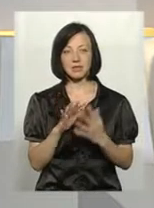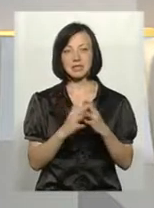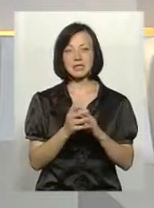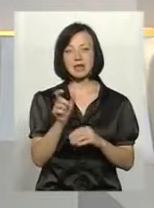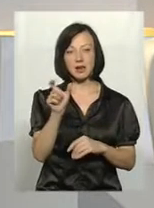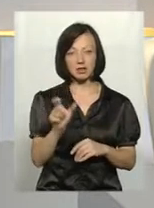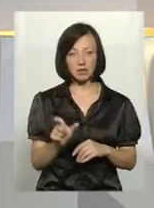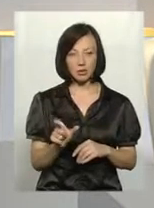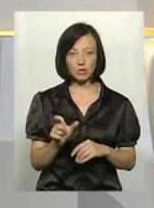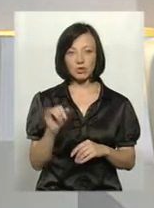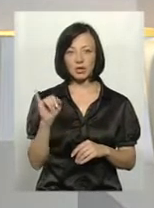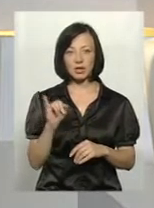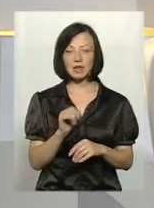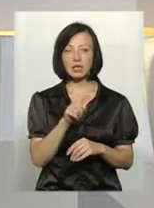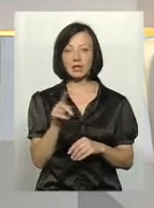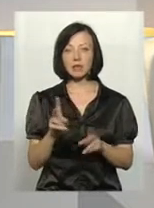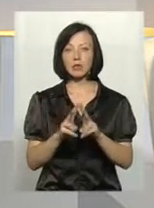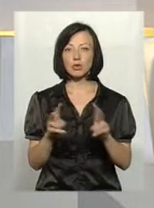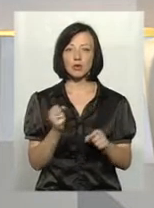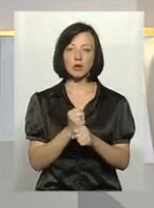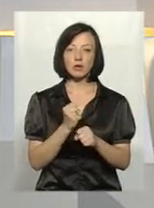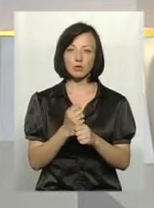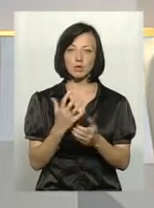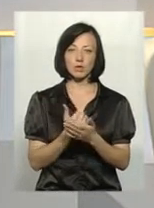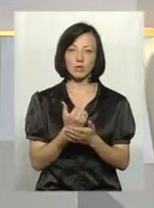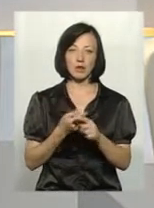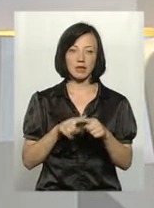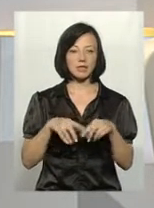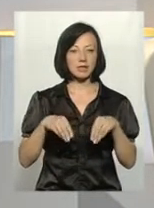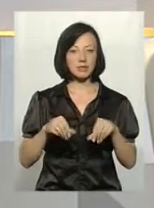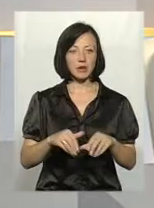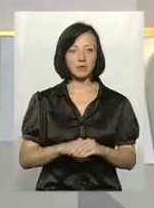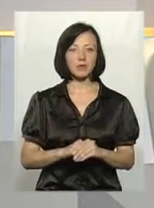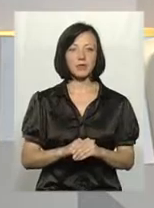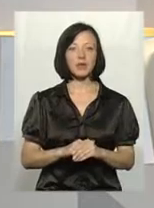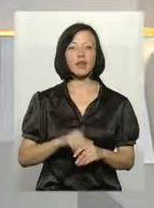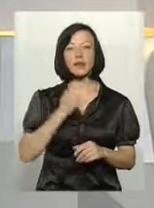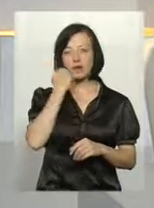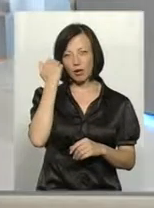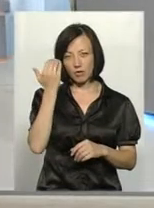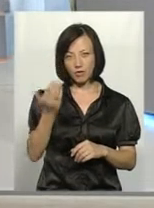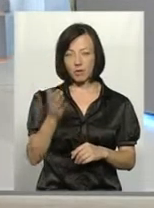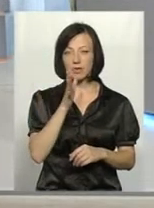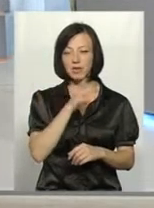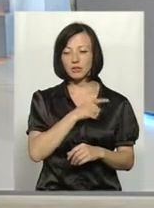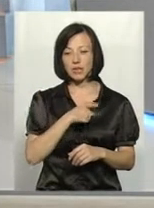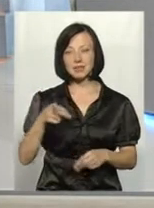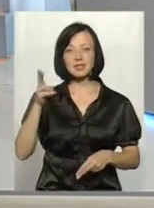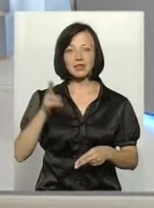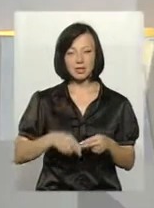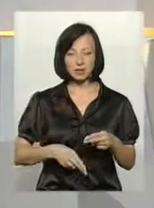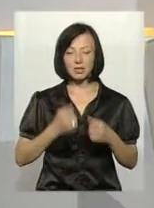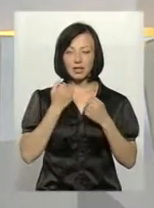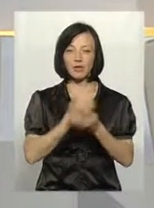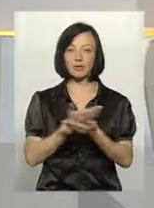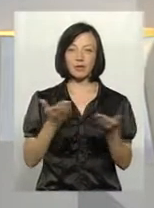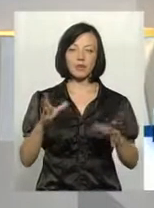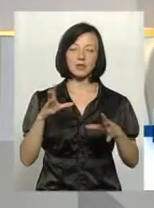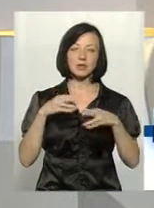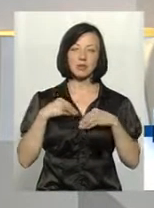селянину, і тим, хто працює і заробляє на тій землі. Дякую вам. Наш ефір на сьогодні вичерпаний. Дякую